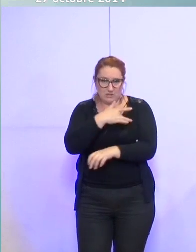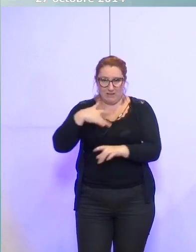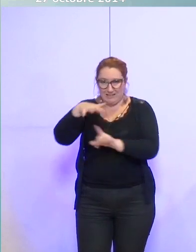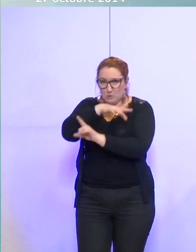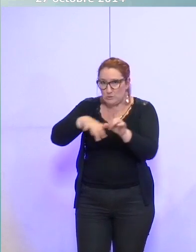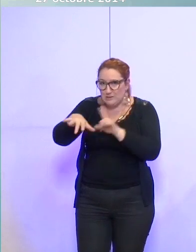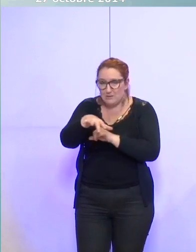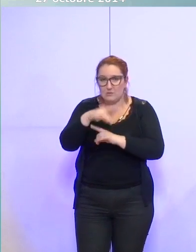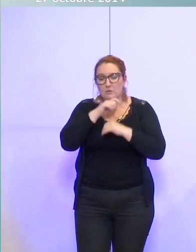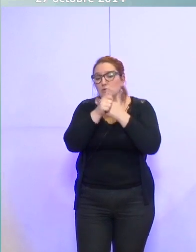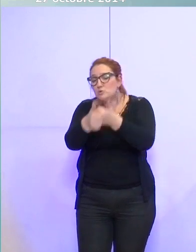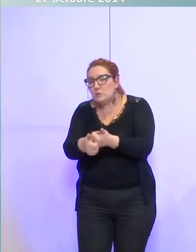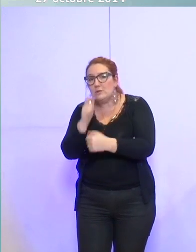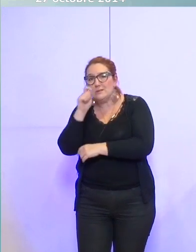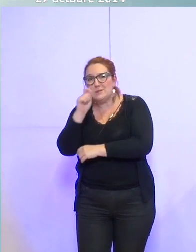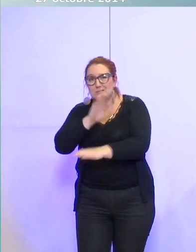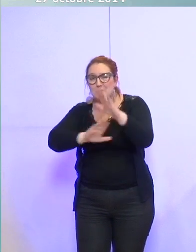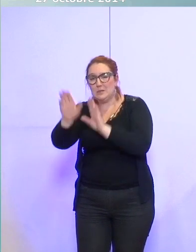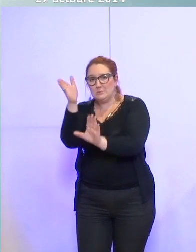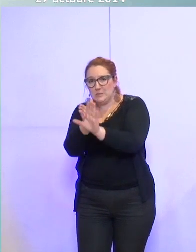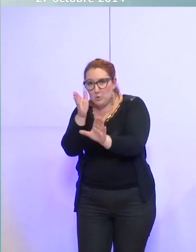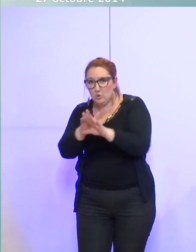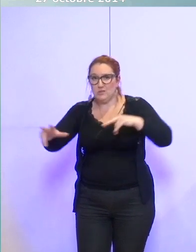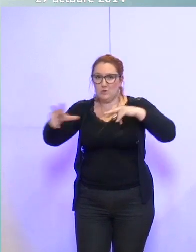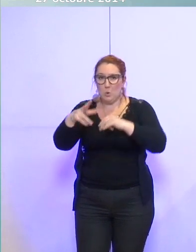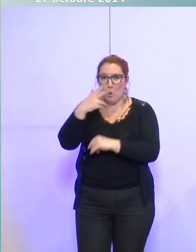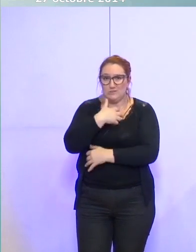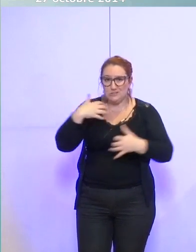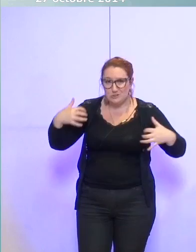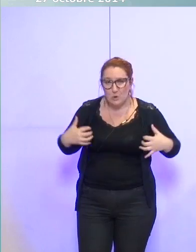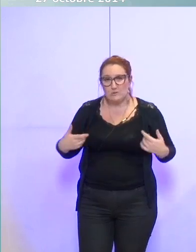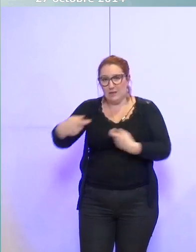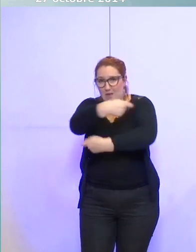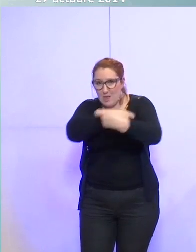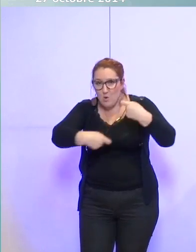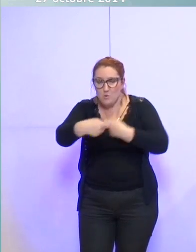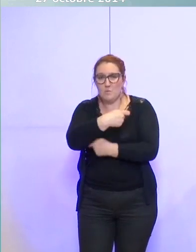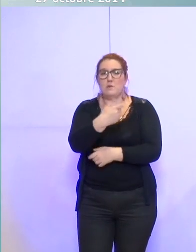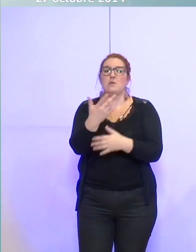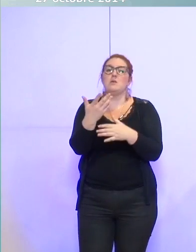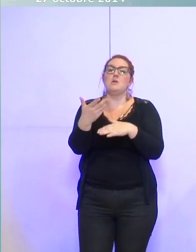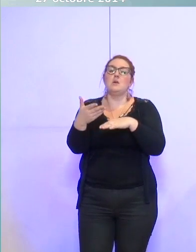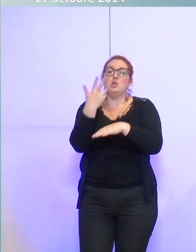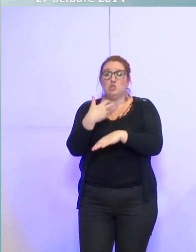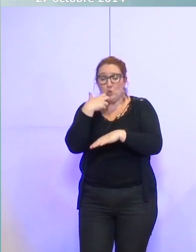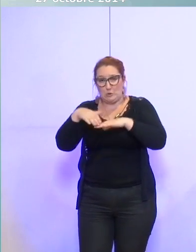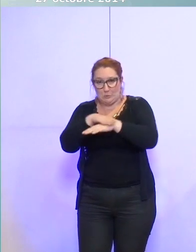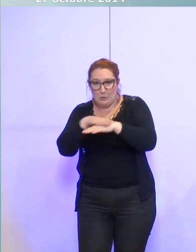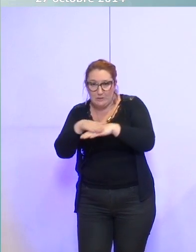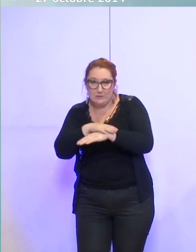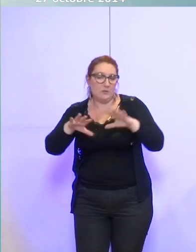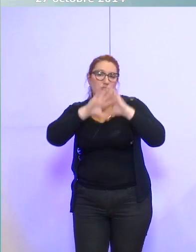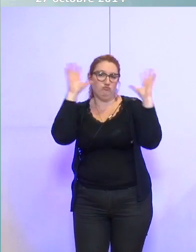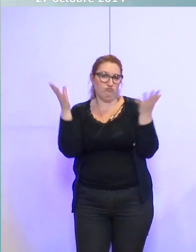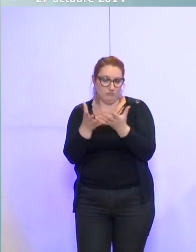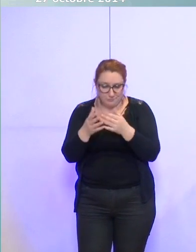s'appuyer sur des expertises dans les domaines de la psychologie, des neurosciences, de l'économie et des sciences politiques, des politiques publiques, au sens très large du terme.